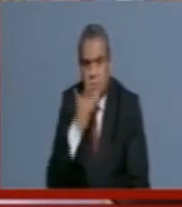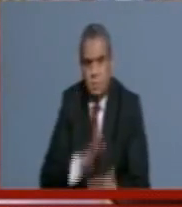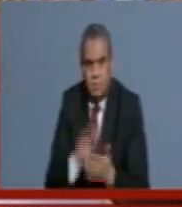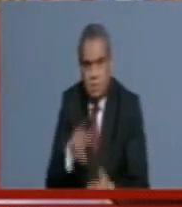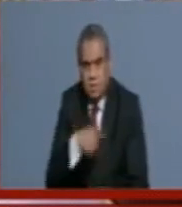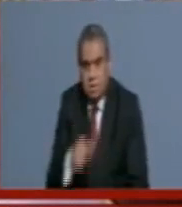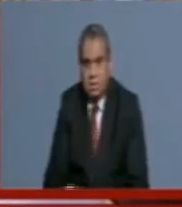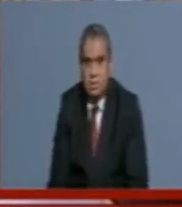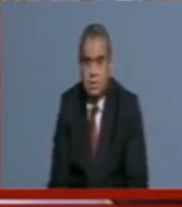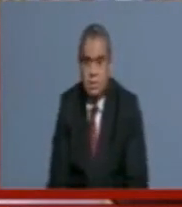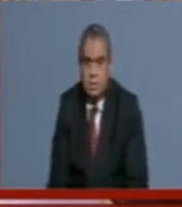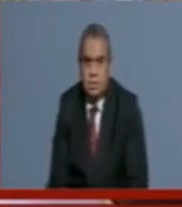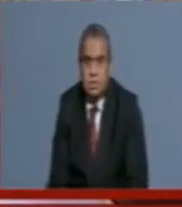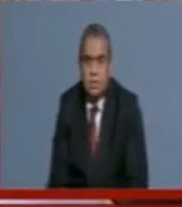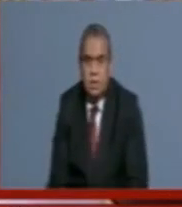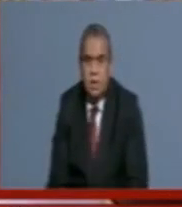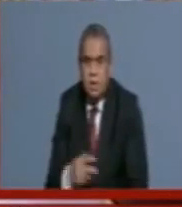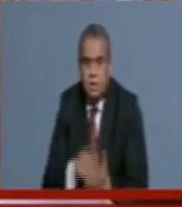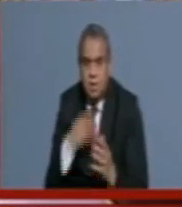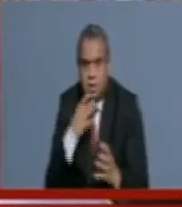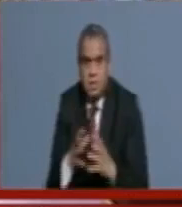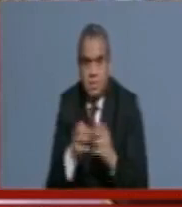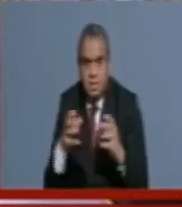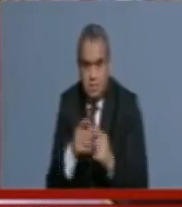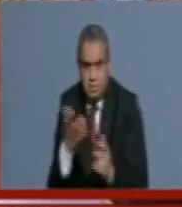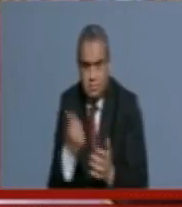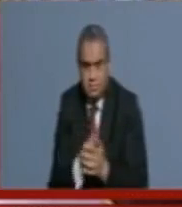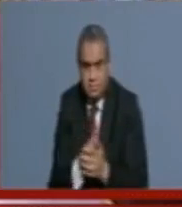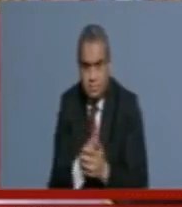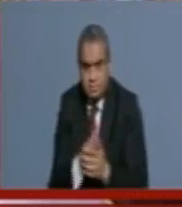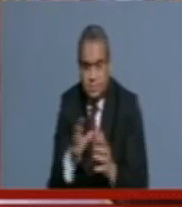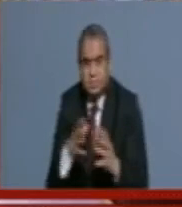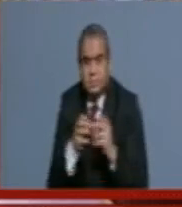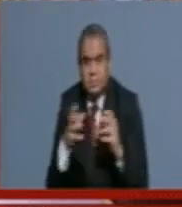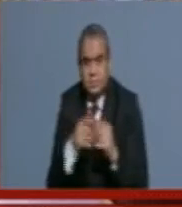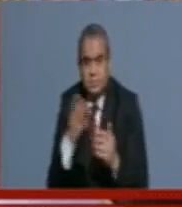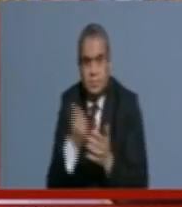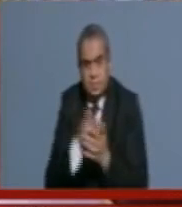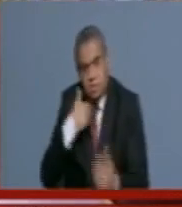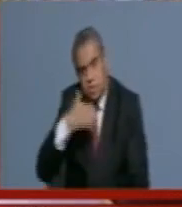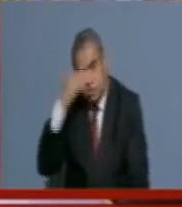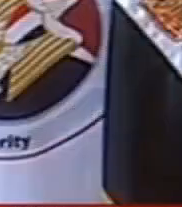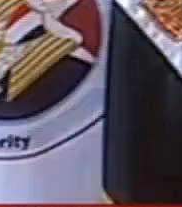كده قفينا فيها. اتفضل في تمام. انا بشكر حضراتكم جدا